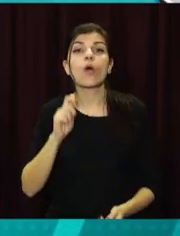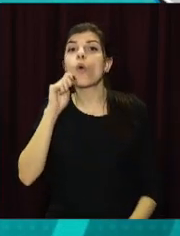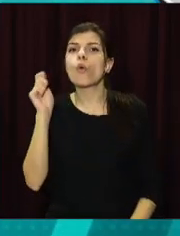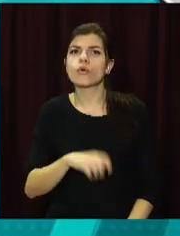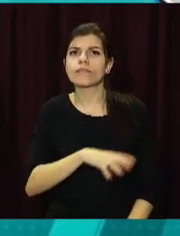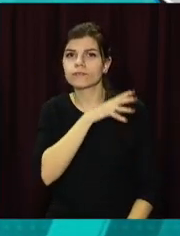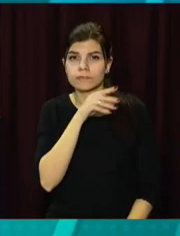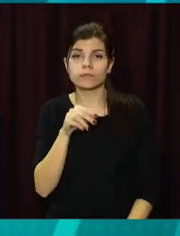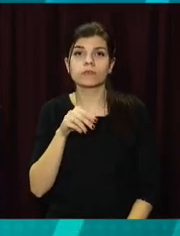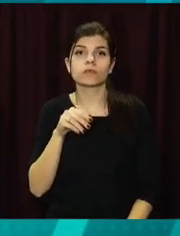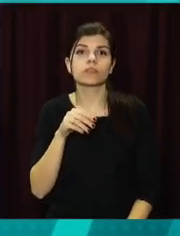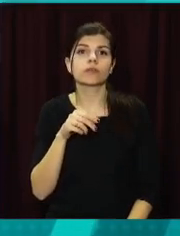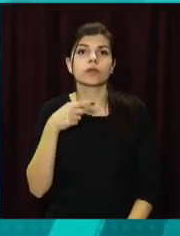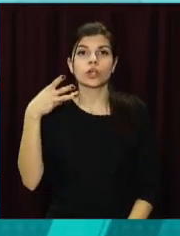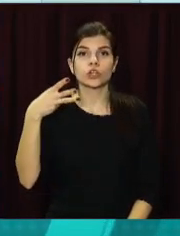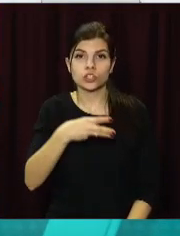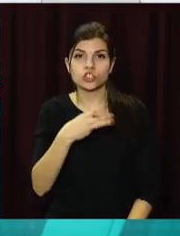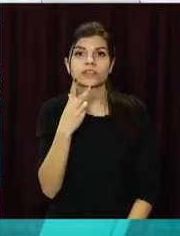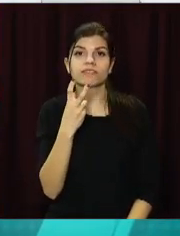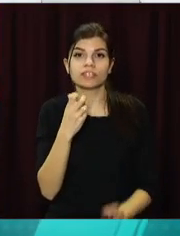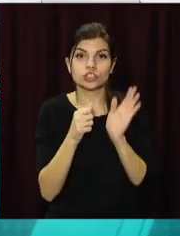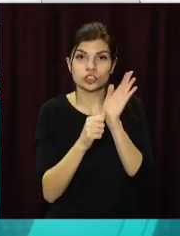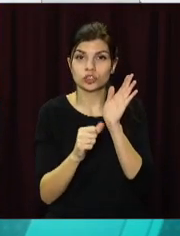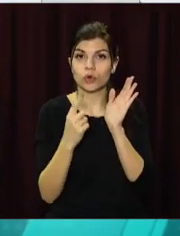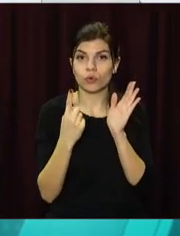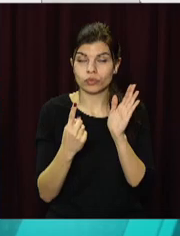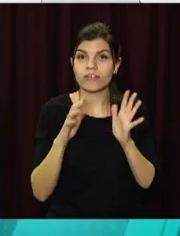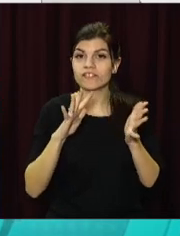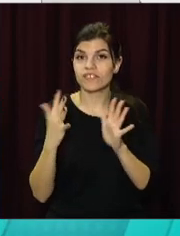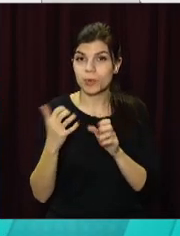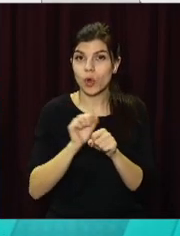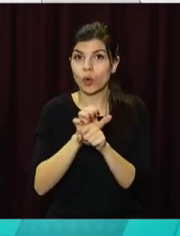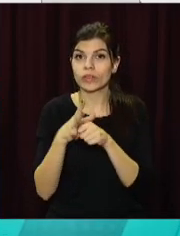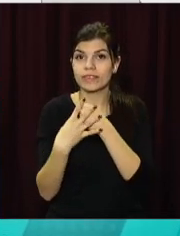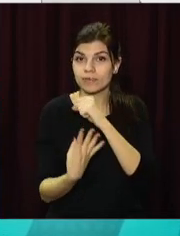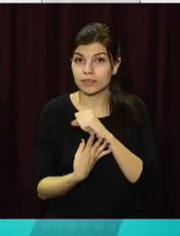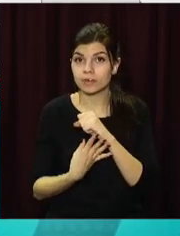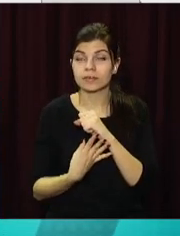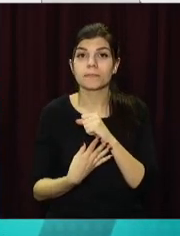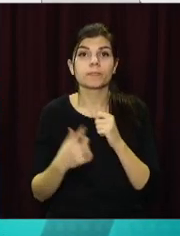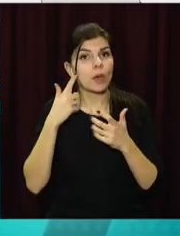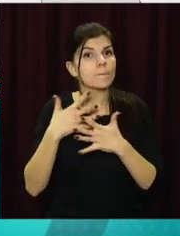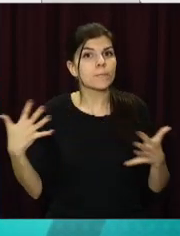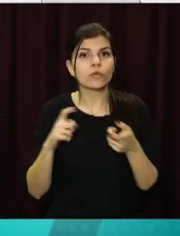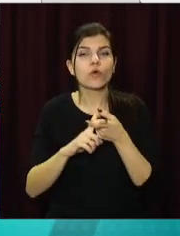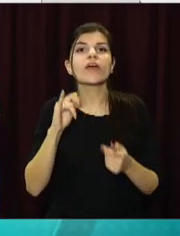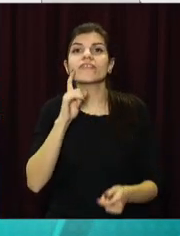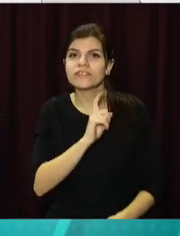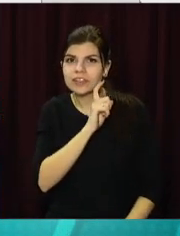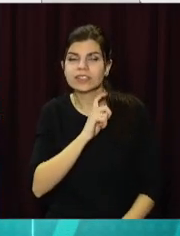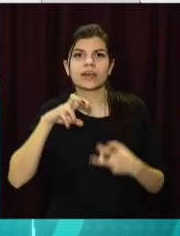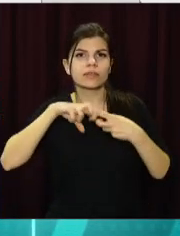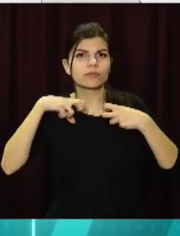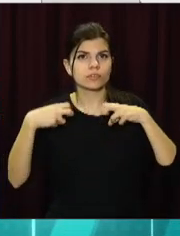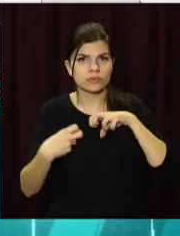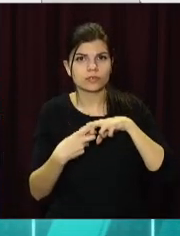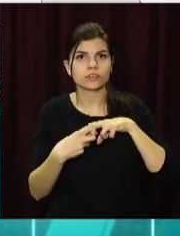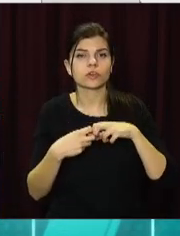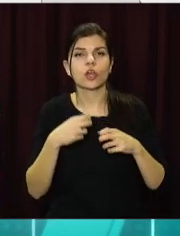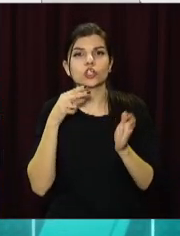ж за минулу добу зафіксували 3261 новий випадок COVID-19. Найбільше хворих у Вінницькій,